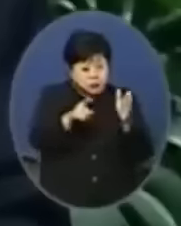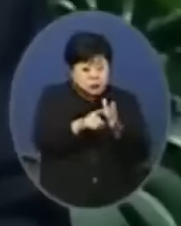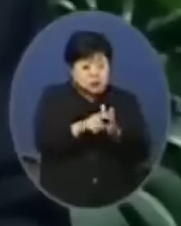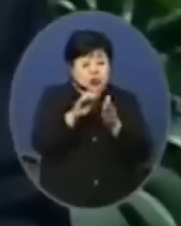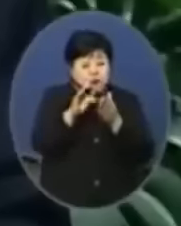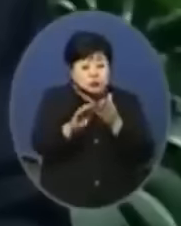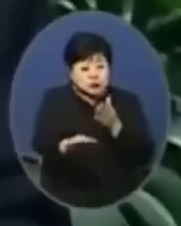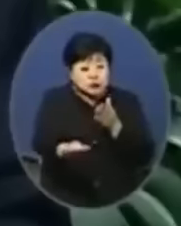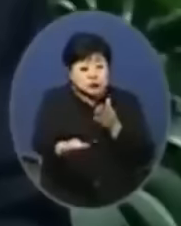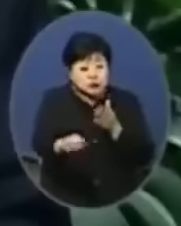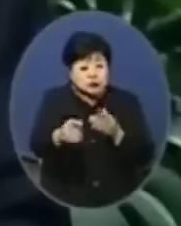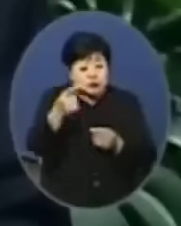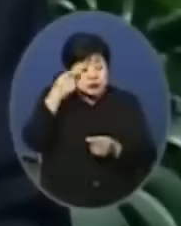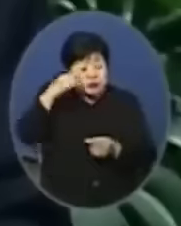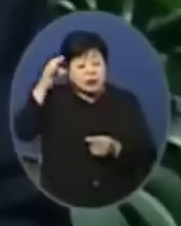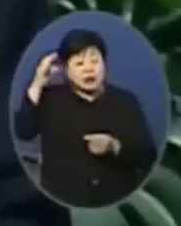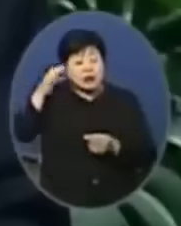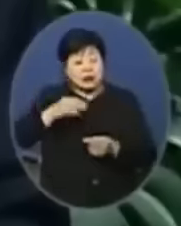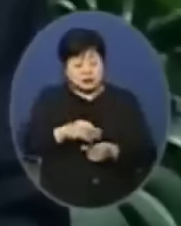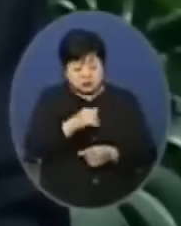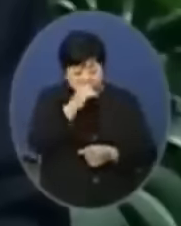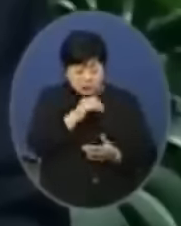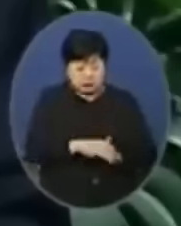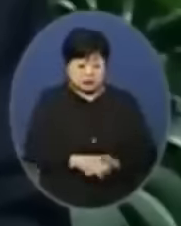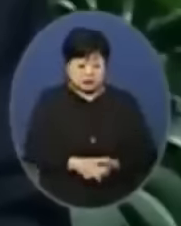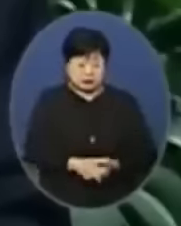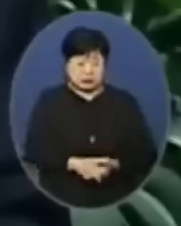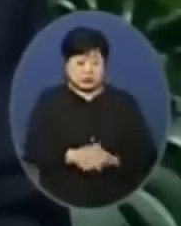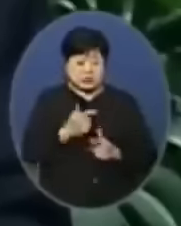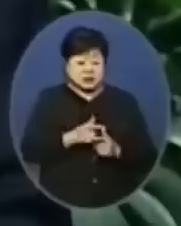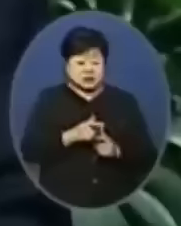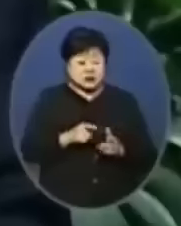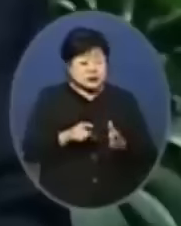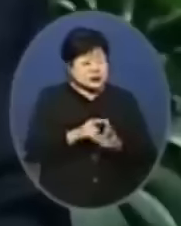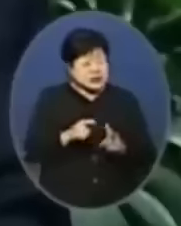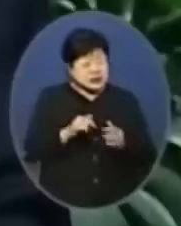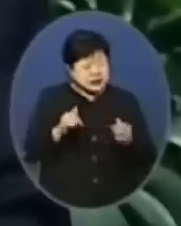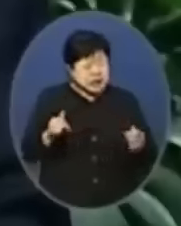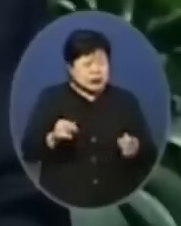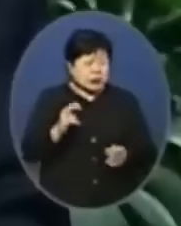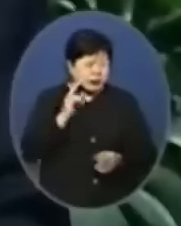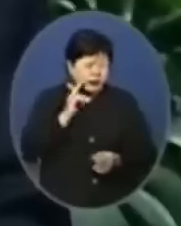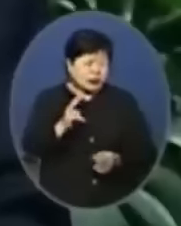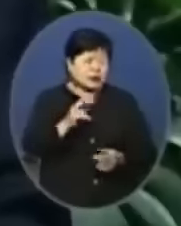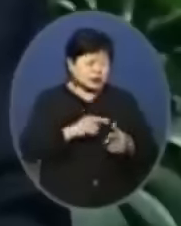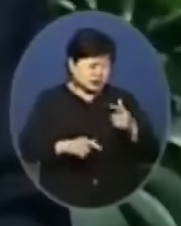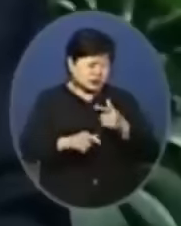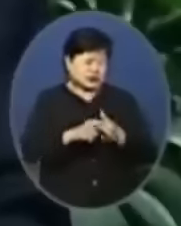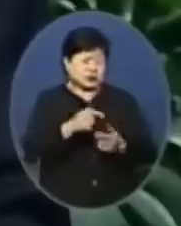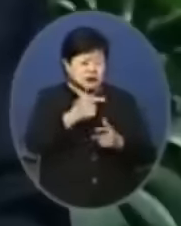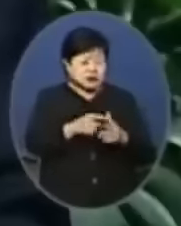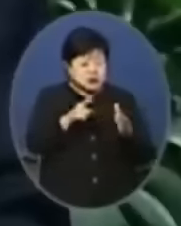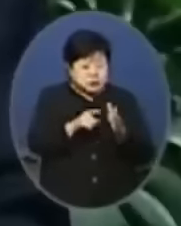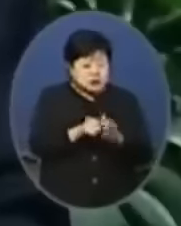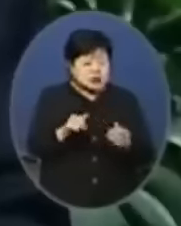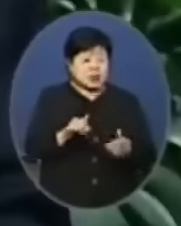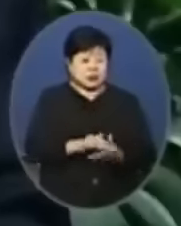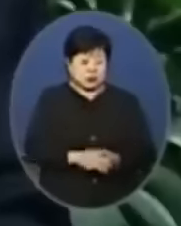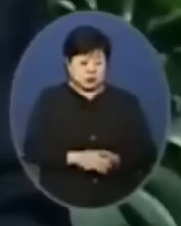난 다음에도 그런 생각이 왔다 갔다 하는데 안 믿는 사람이 어떻겠습니까? 예수를 믿는